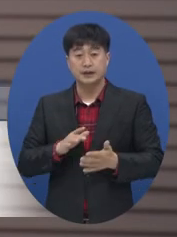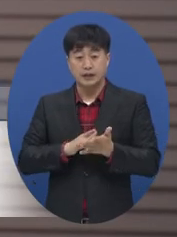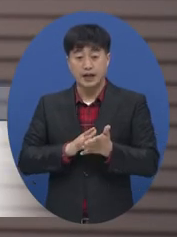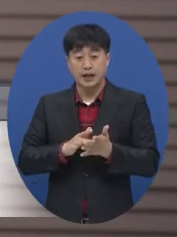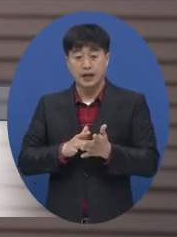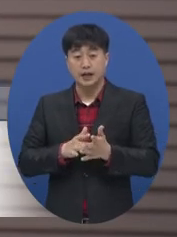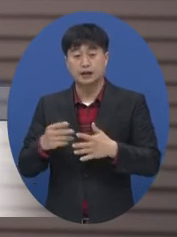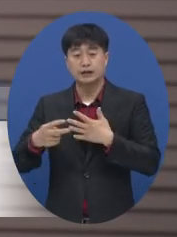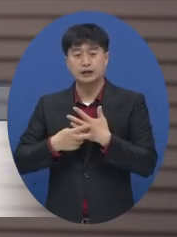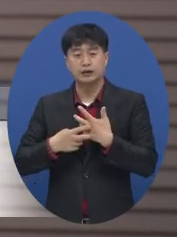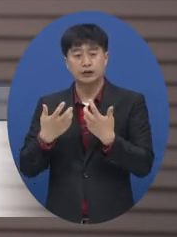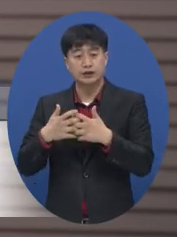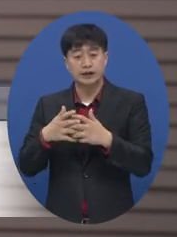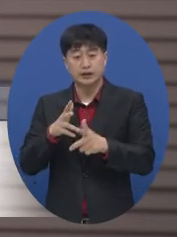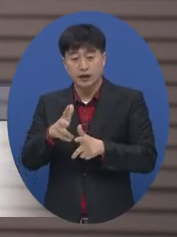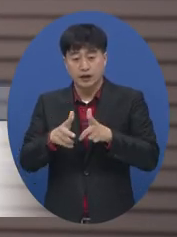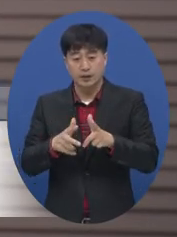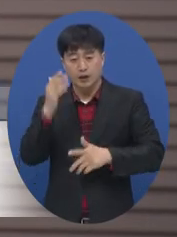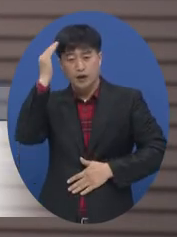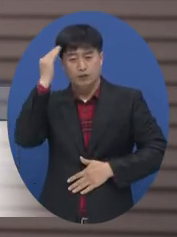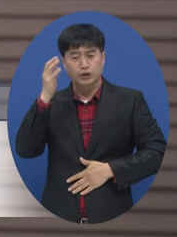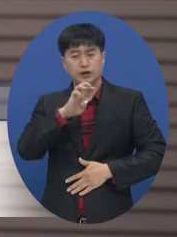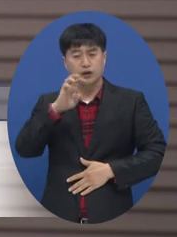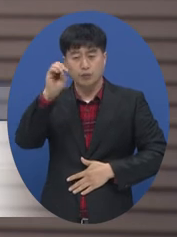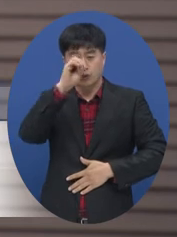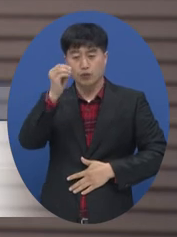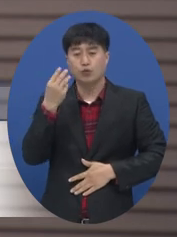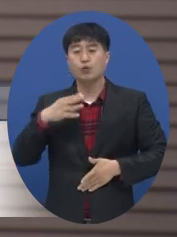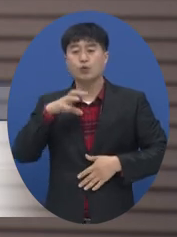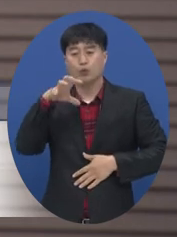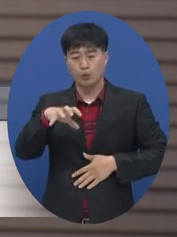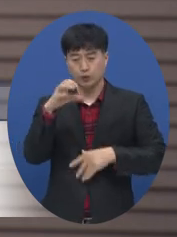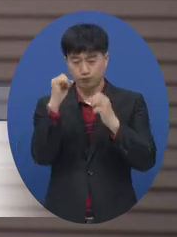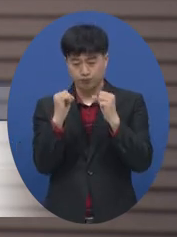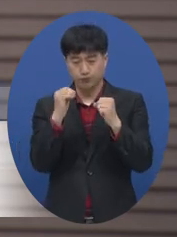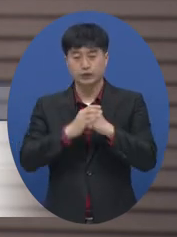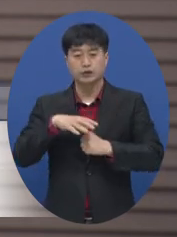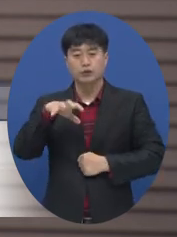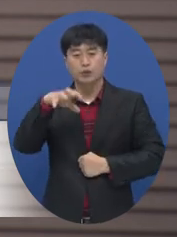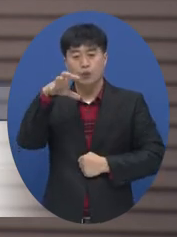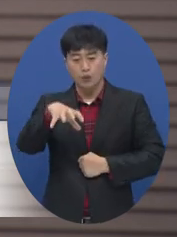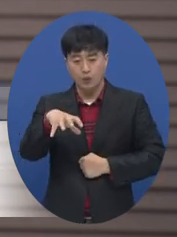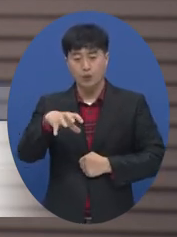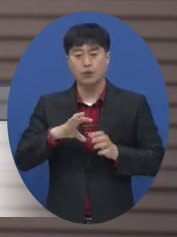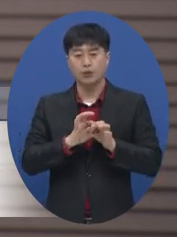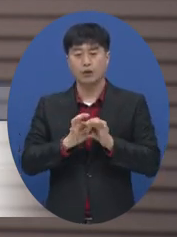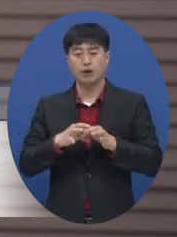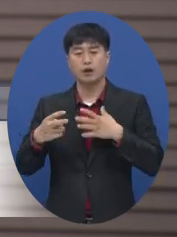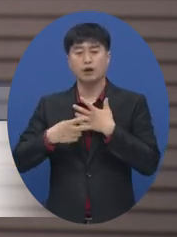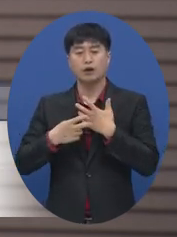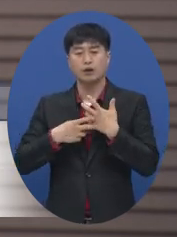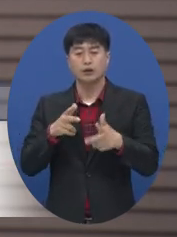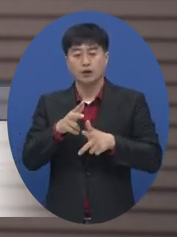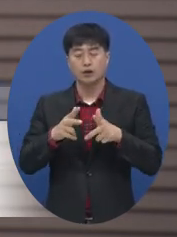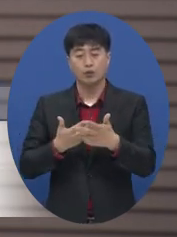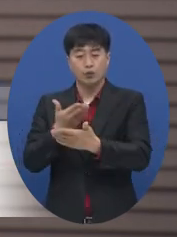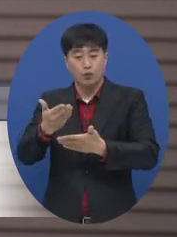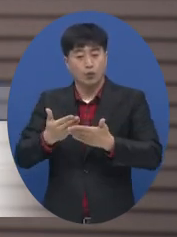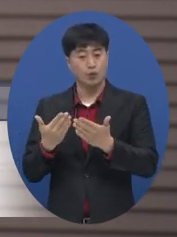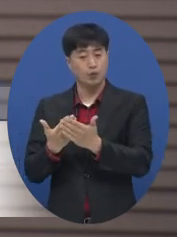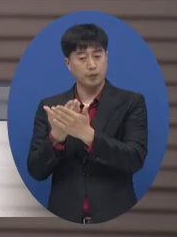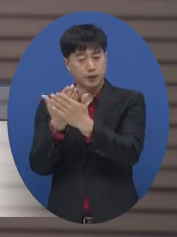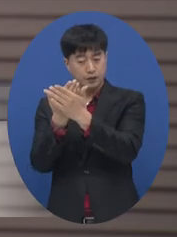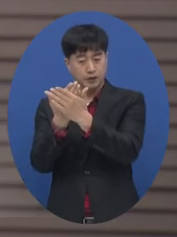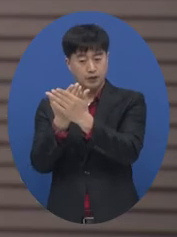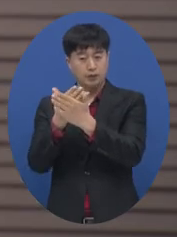산업, 의료기기 산업이 대한민국의 40%가 경기도에 소재하고 있습니다. 이 자리를 통해서 의료 산업도